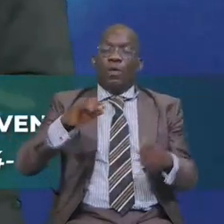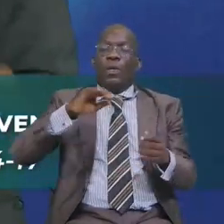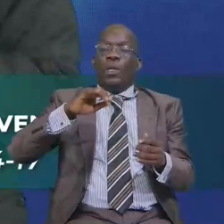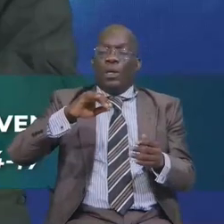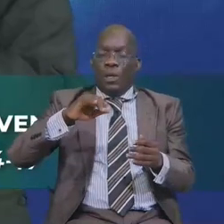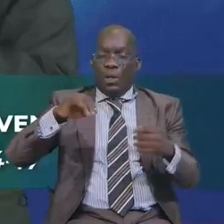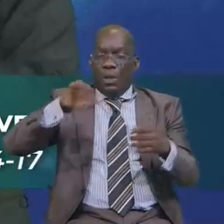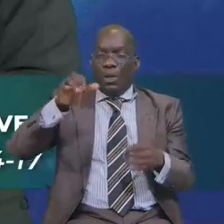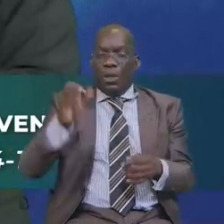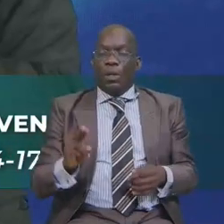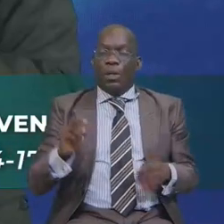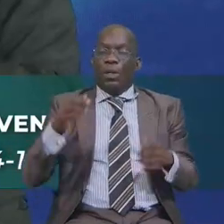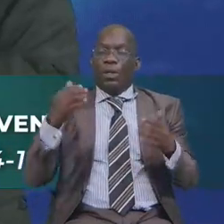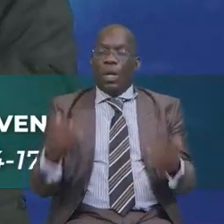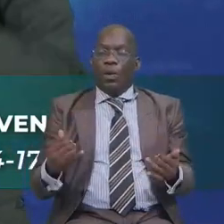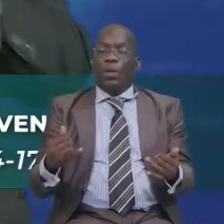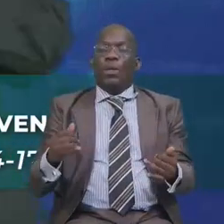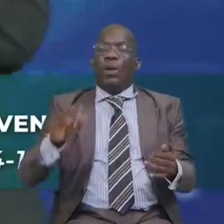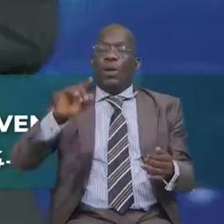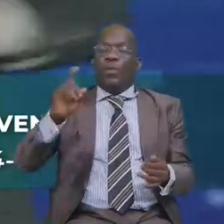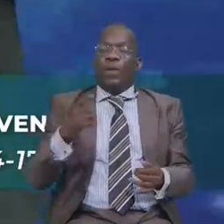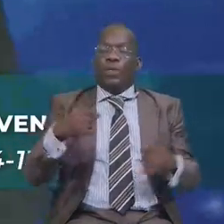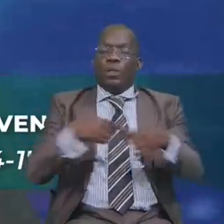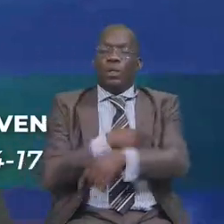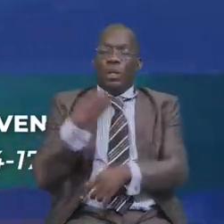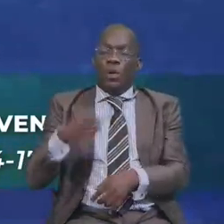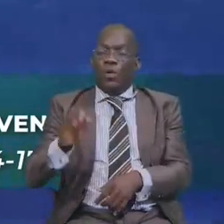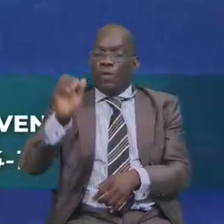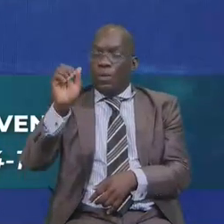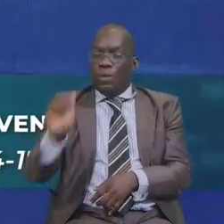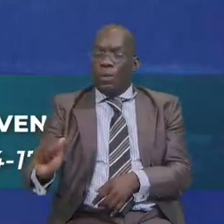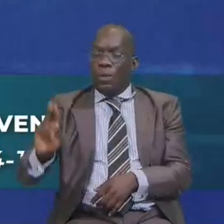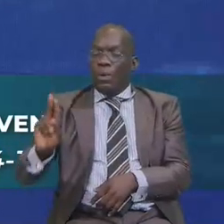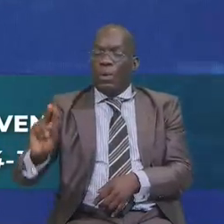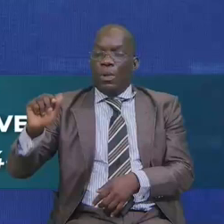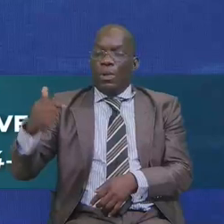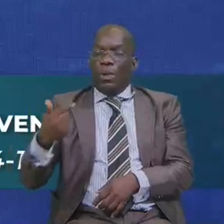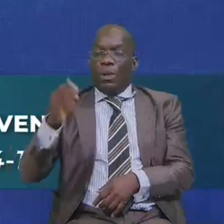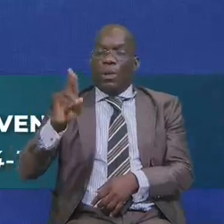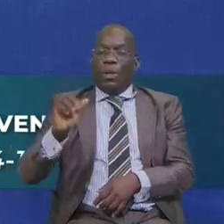maintenant au premier jour du mois d'août. 7 mois sont déjà passés.